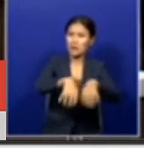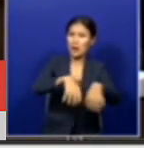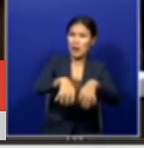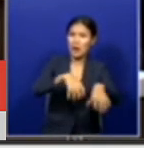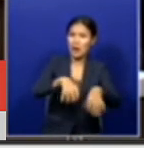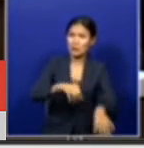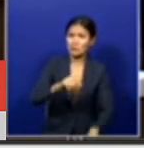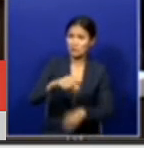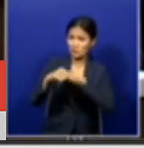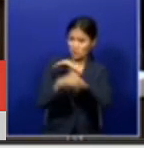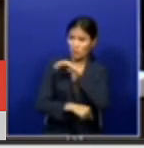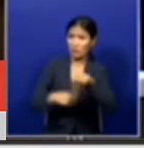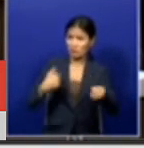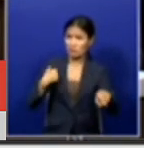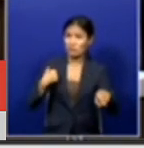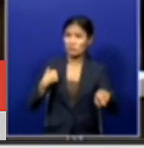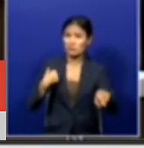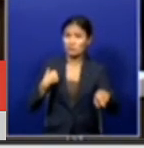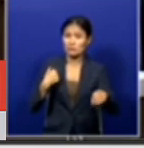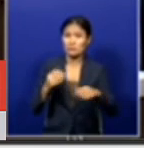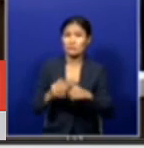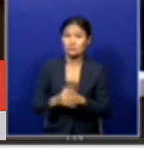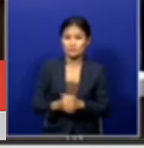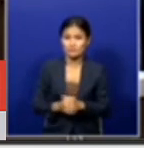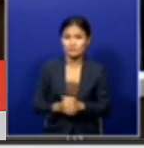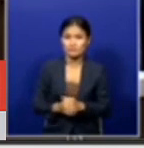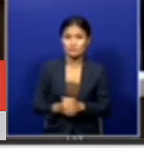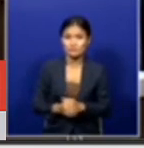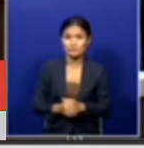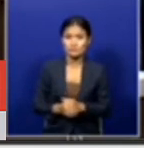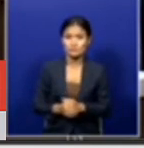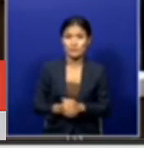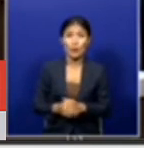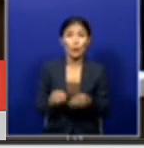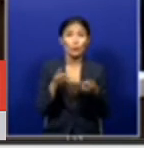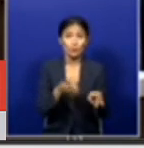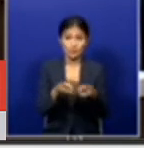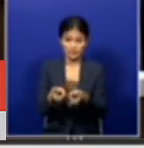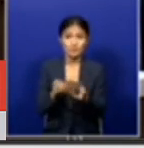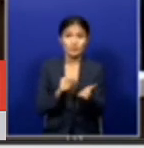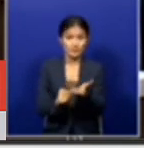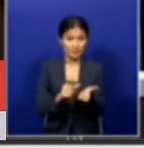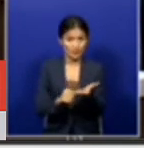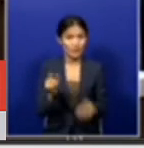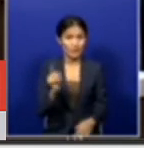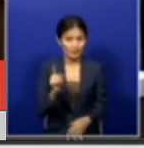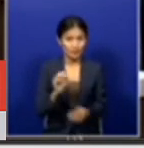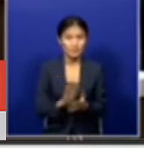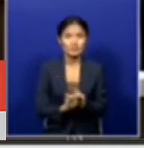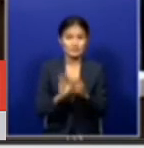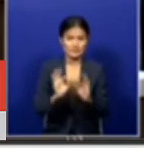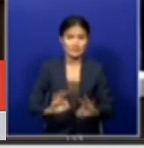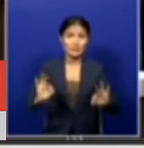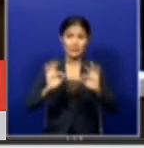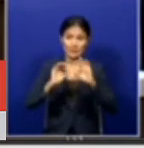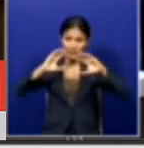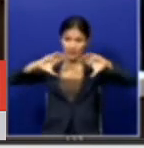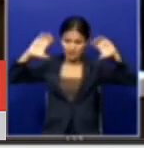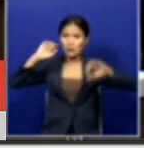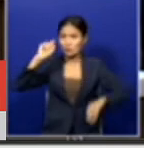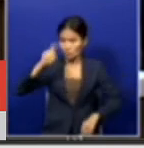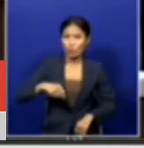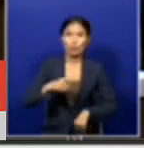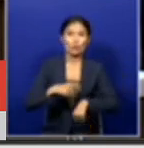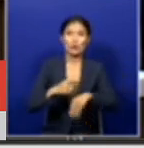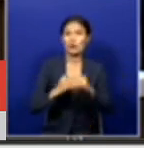หลได้อย่างไรทางออกในเรื่องนี้รัฐบาลต้องกำหนดไทม์ไลน์ชัดเจ